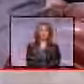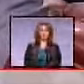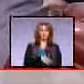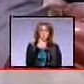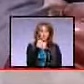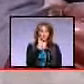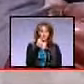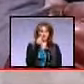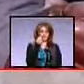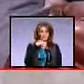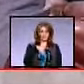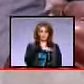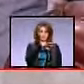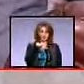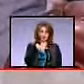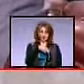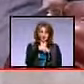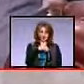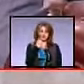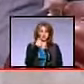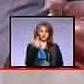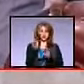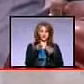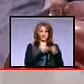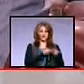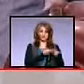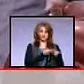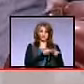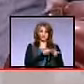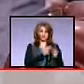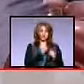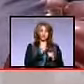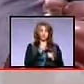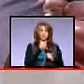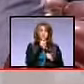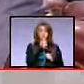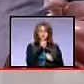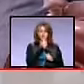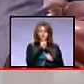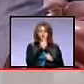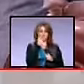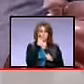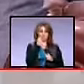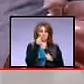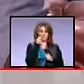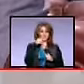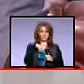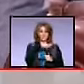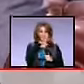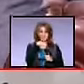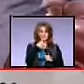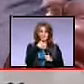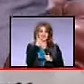الناس النهارده هو اساس واحد من الناس. لما جينا نعمل برنامج واحد من الناس من